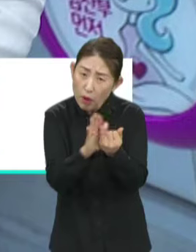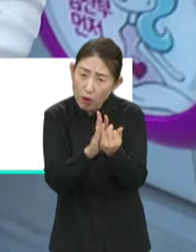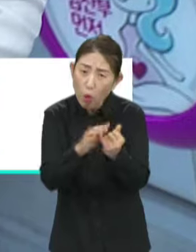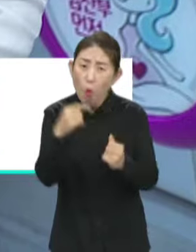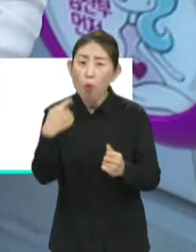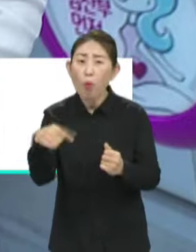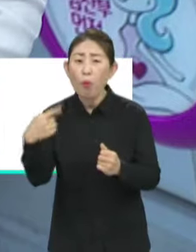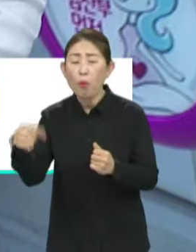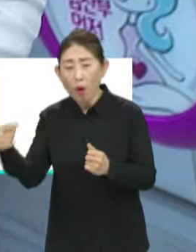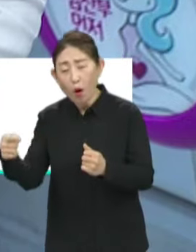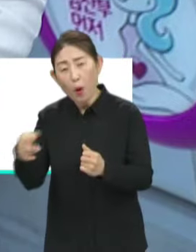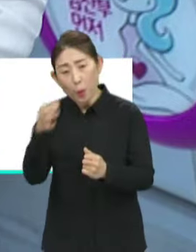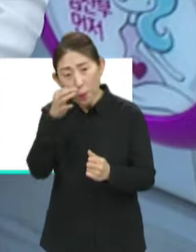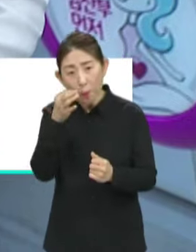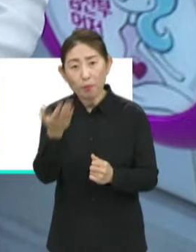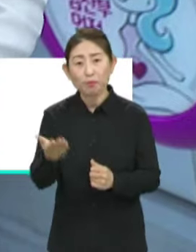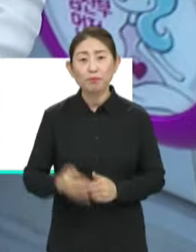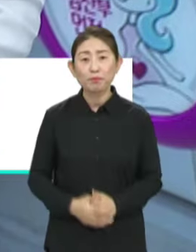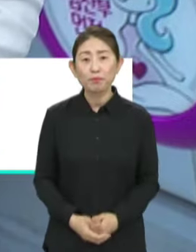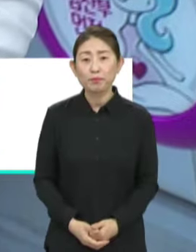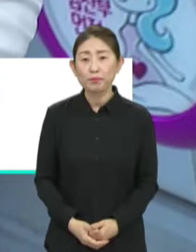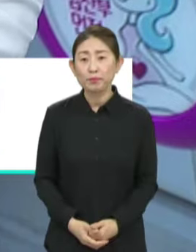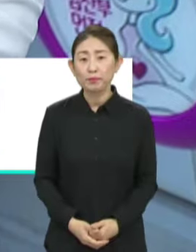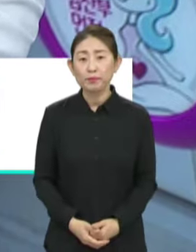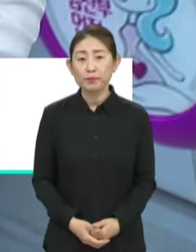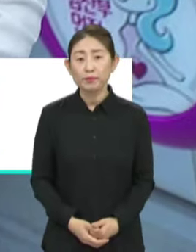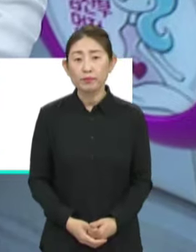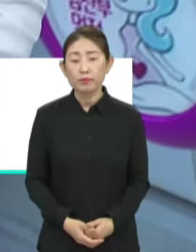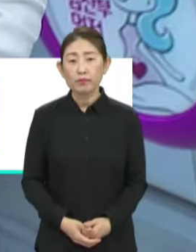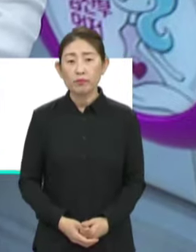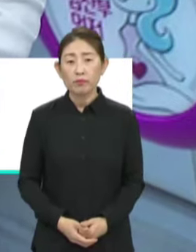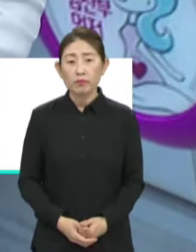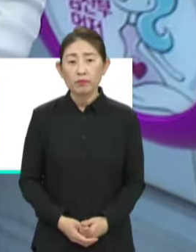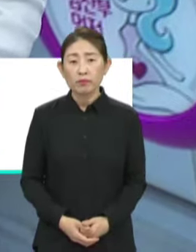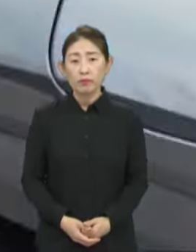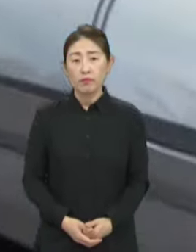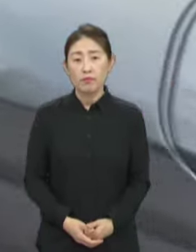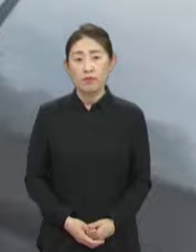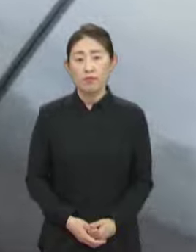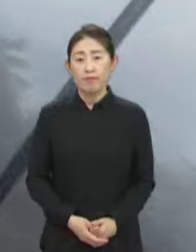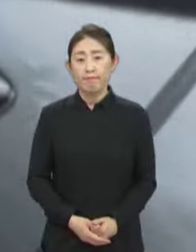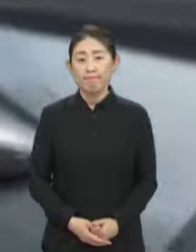지자체의 선진 정책들에 주목했습니다. 양정진 기자입니다.